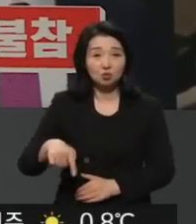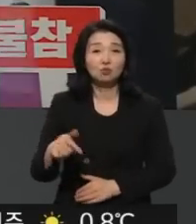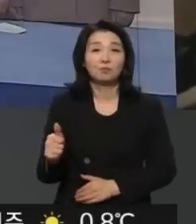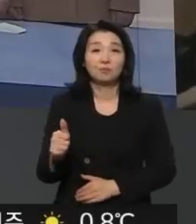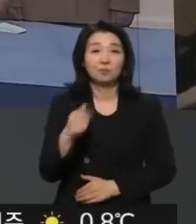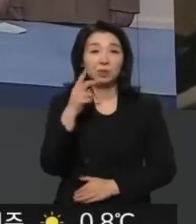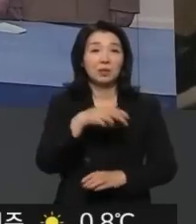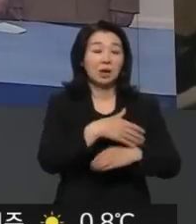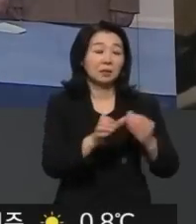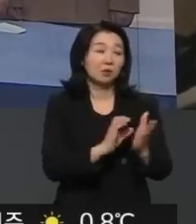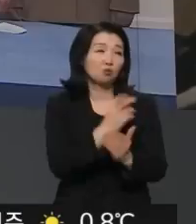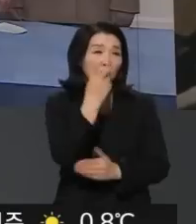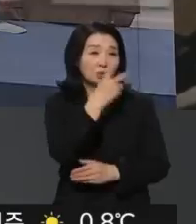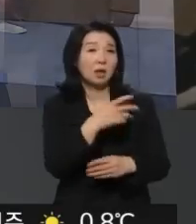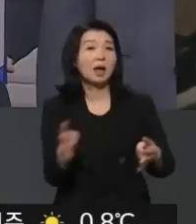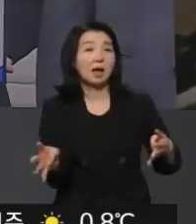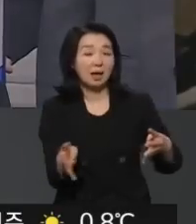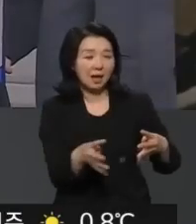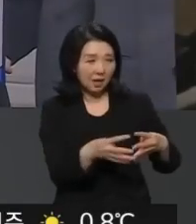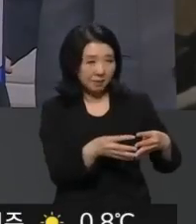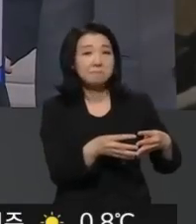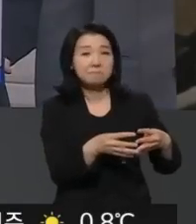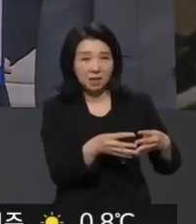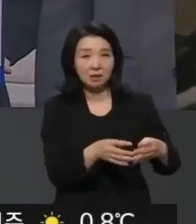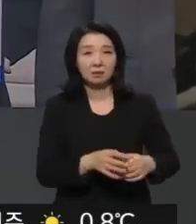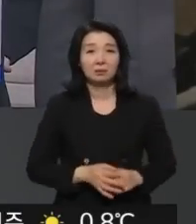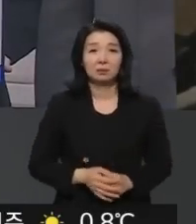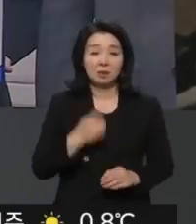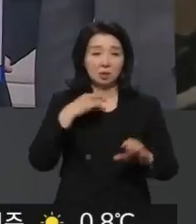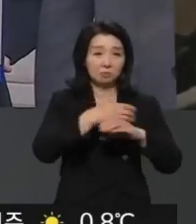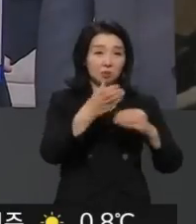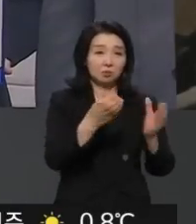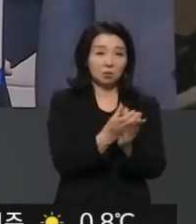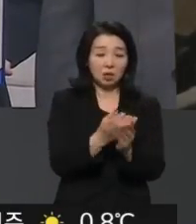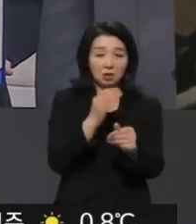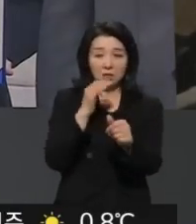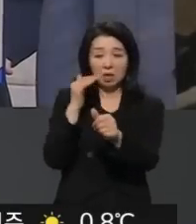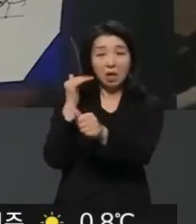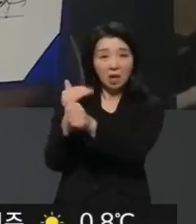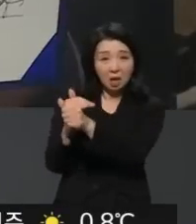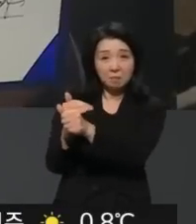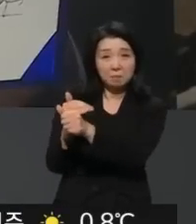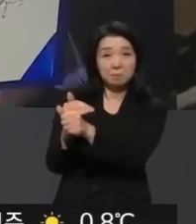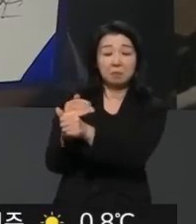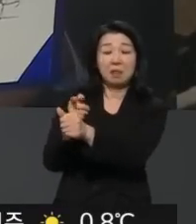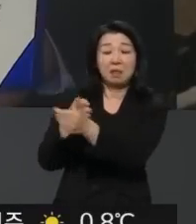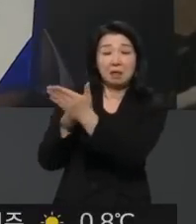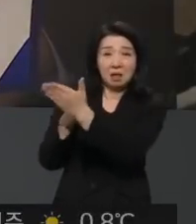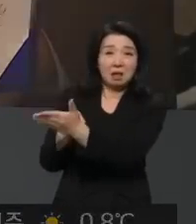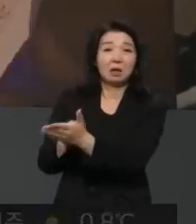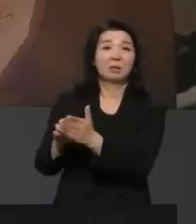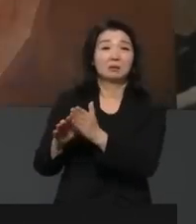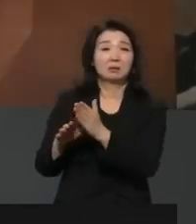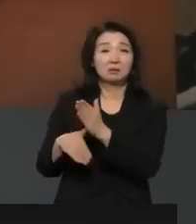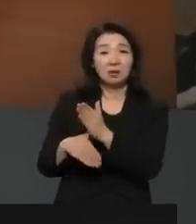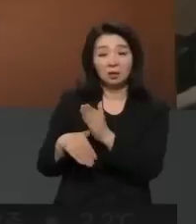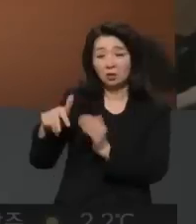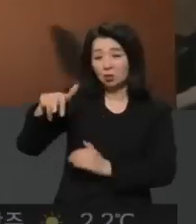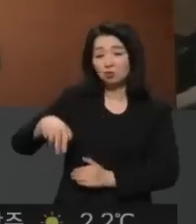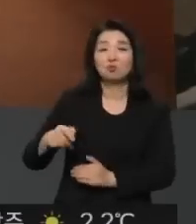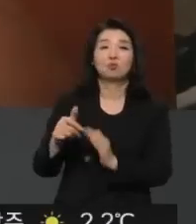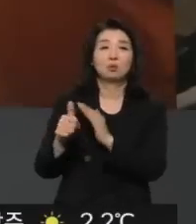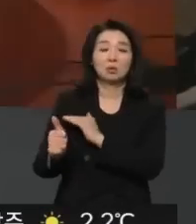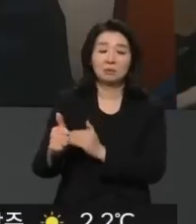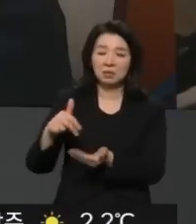이 야당과의 국정조사 합의를 이끌어낸 바가 있죠. 민주당이 이 장관 해임 건의안 카드를 다시 꺼내들면서 주 원내대표